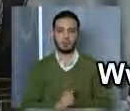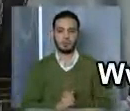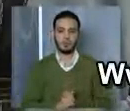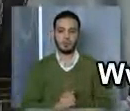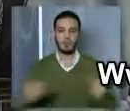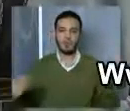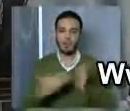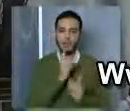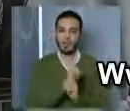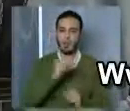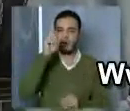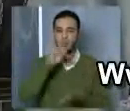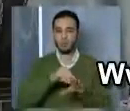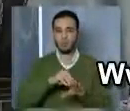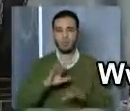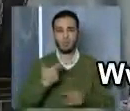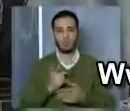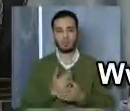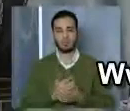انا لله وانا اليه راجعون.